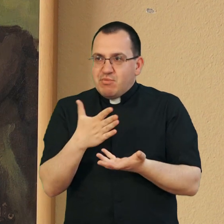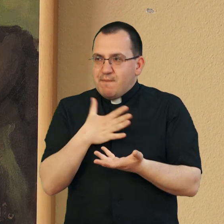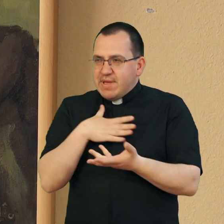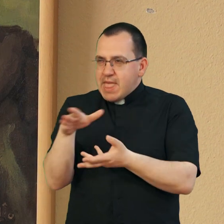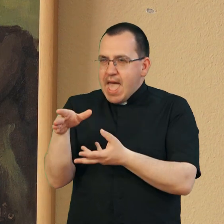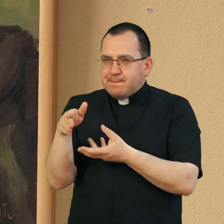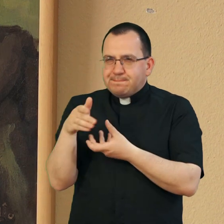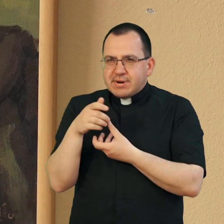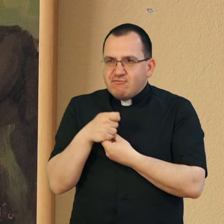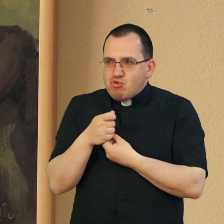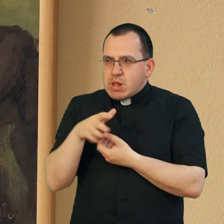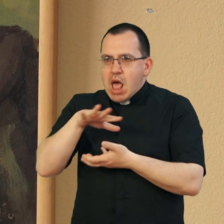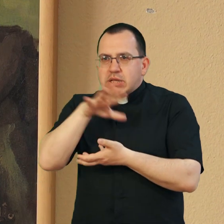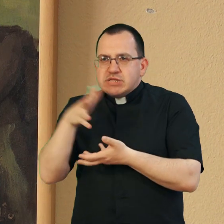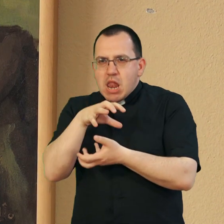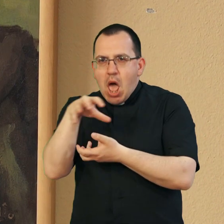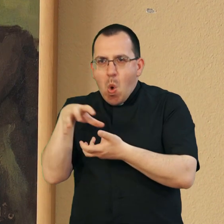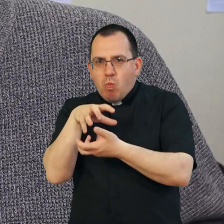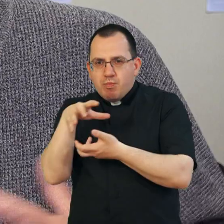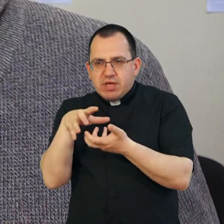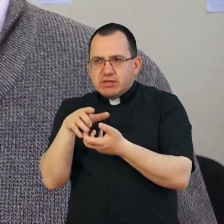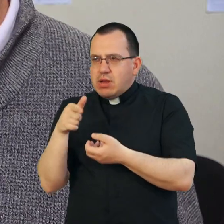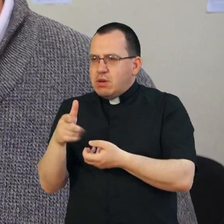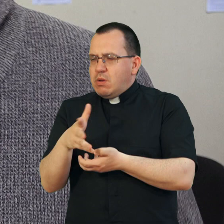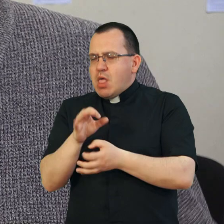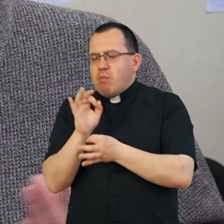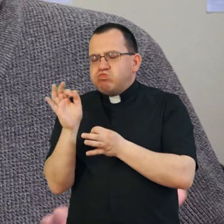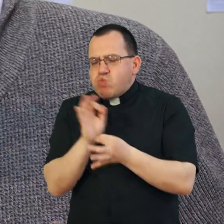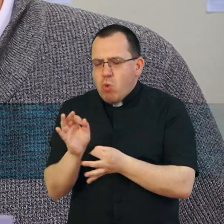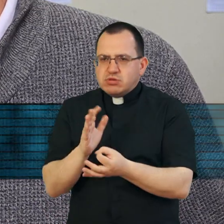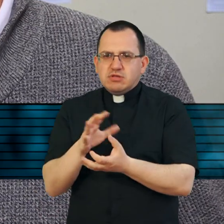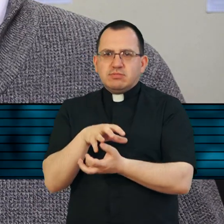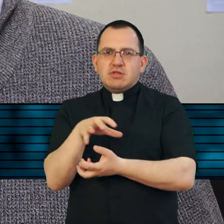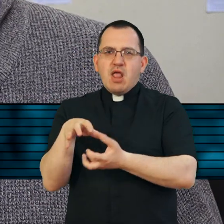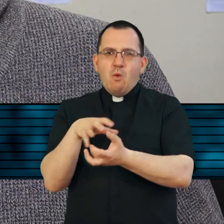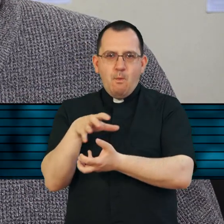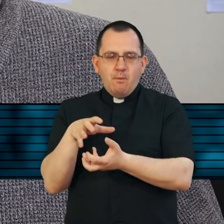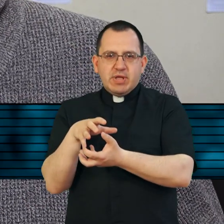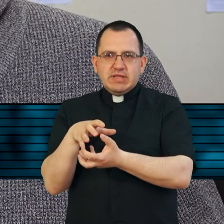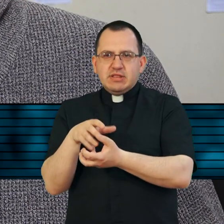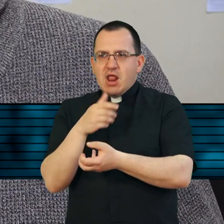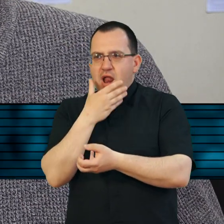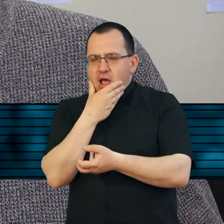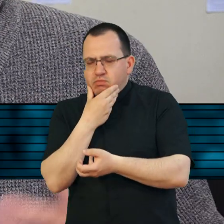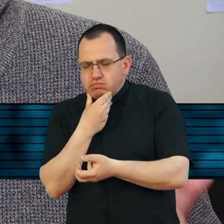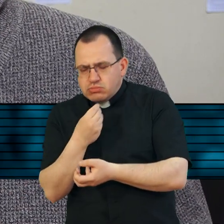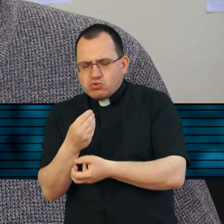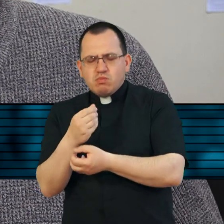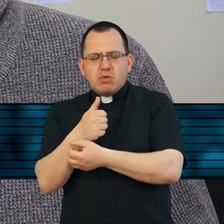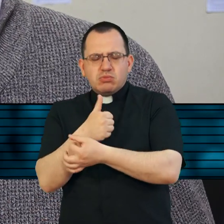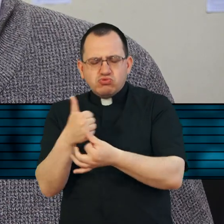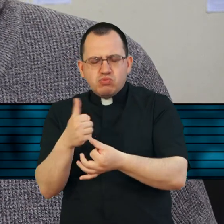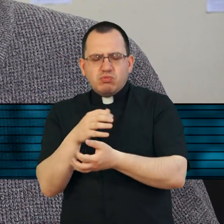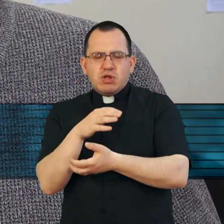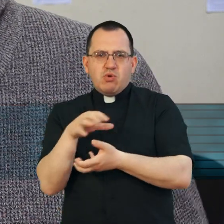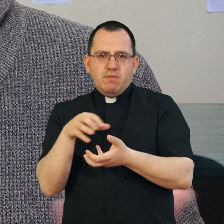privukala ta cijela obitelj Vukina, koja je zaista posebna i ovoga divna obitelj i koju sam